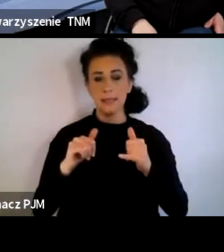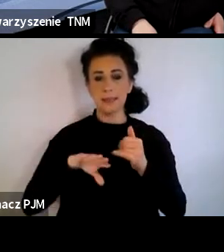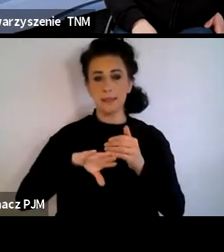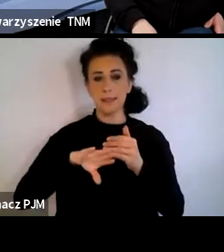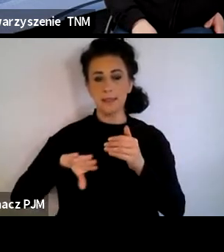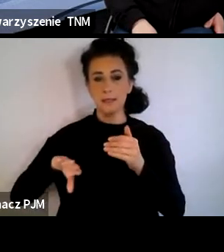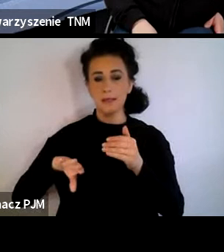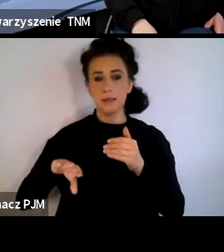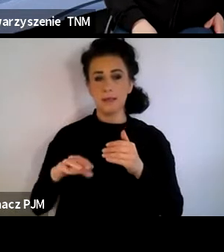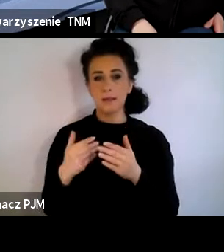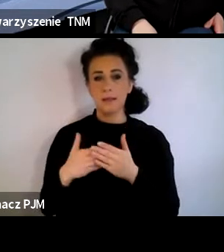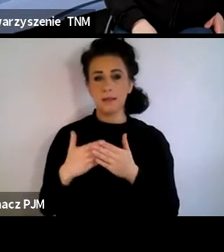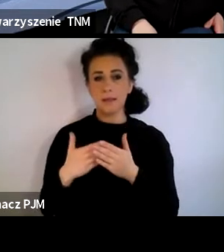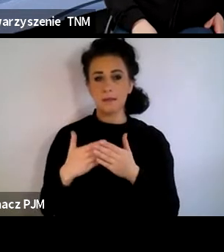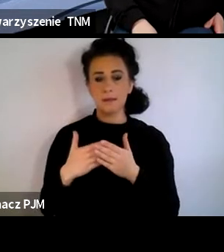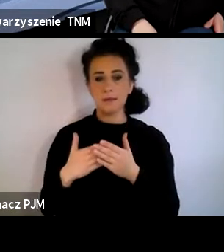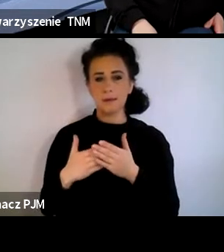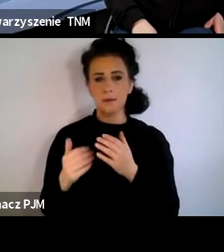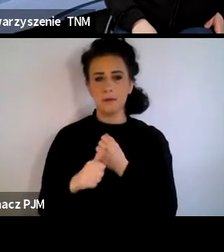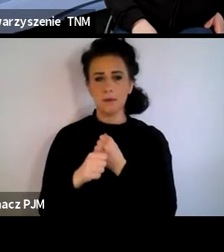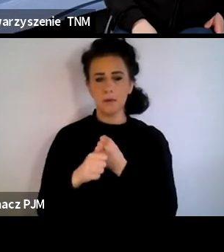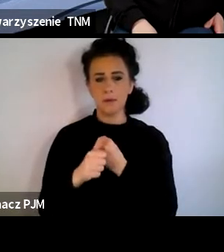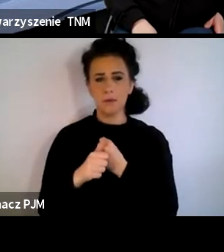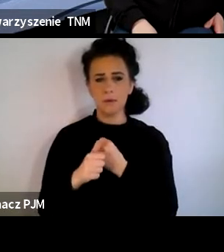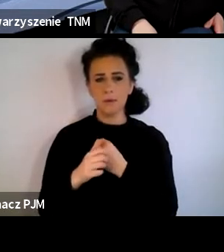jest oczywiście pani na linii.